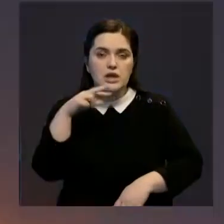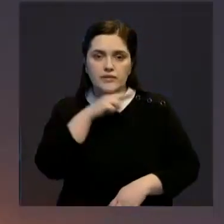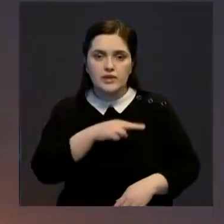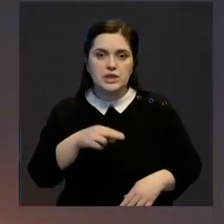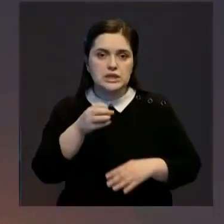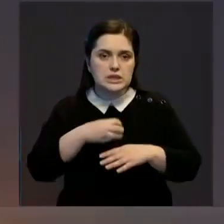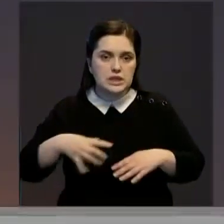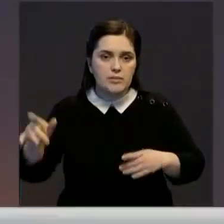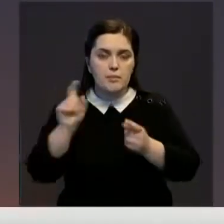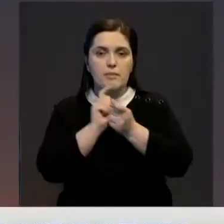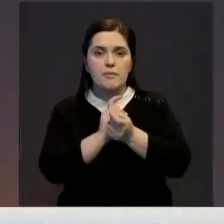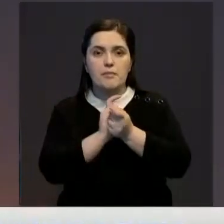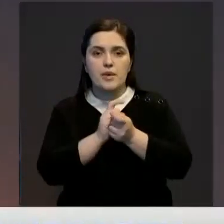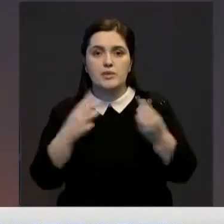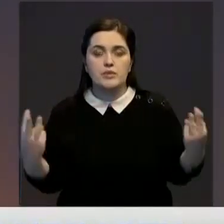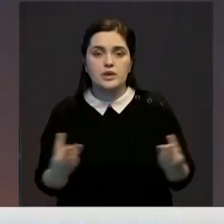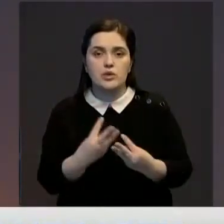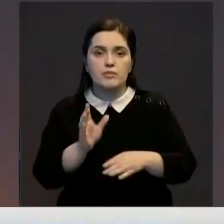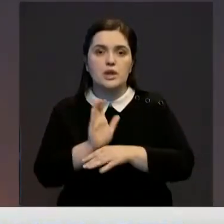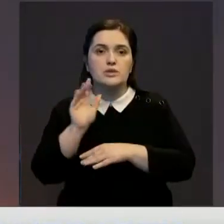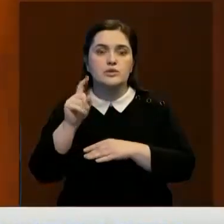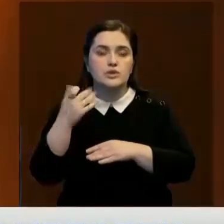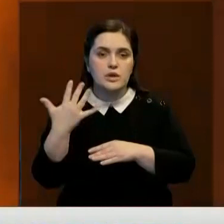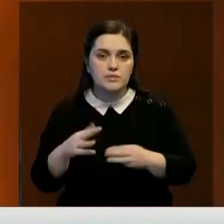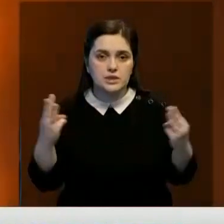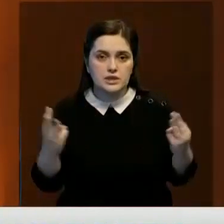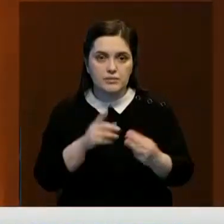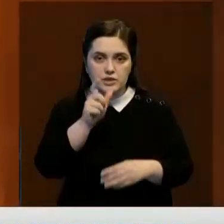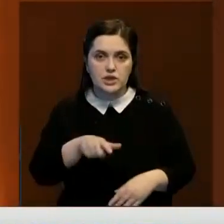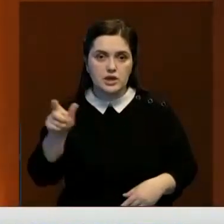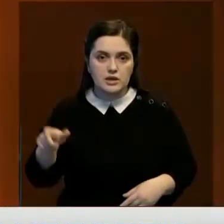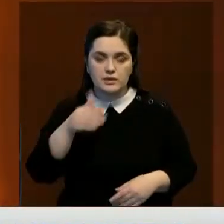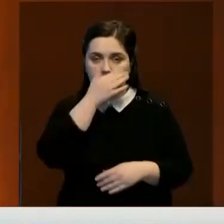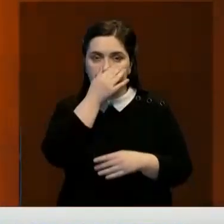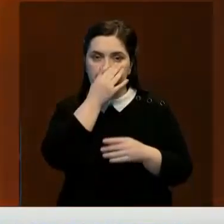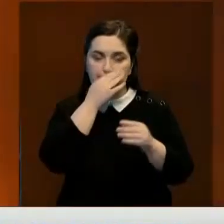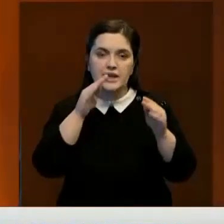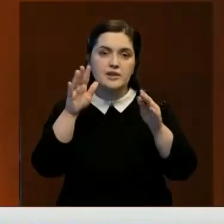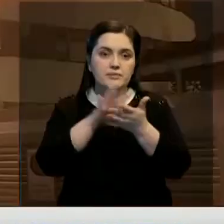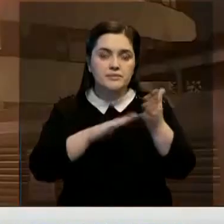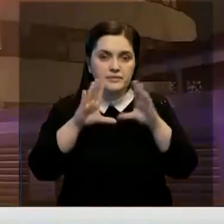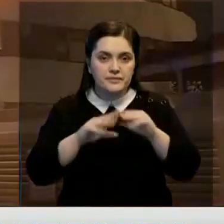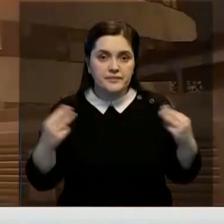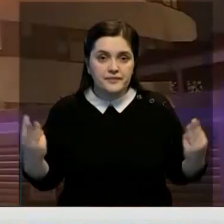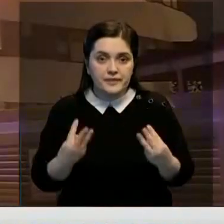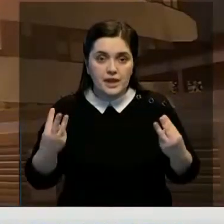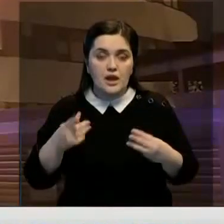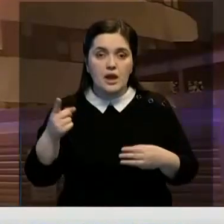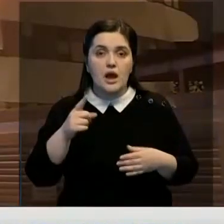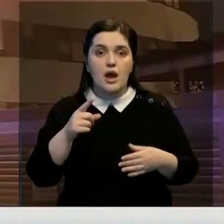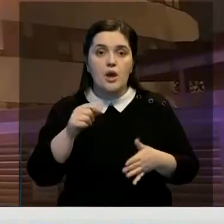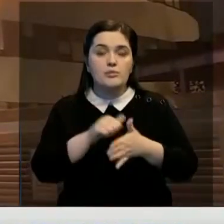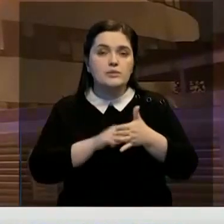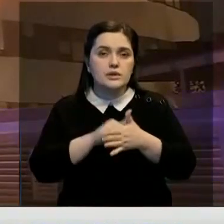они отравились дымом. Для борьбы с огнем направили больше 150 пожарных. Они продолжают тушение огня. По предварительной версии, пламя